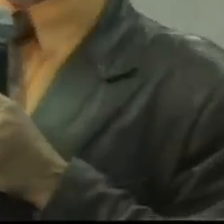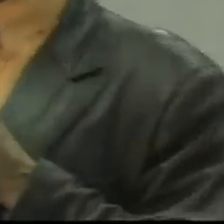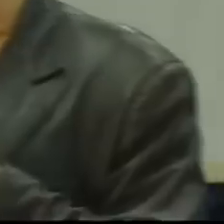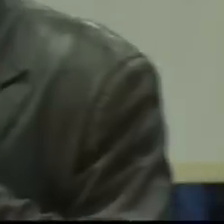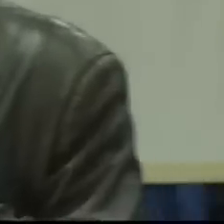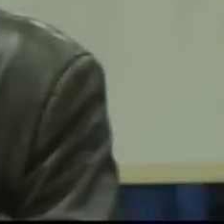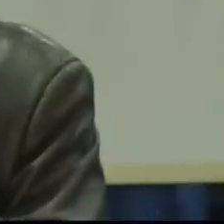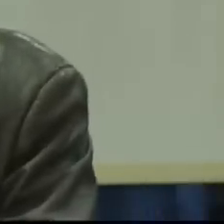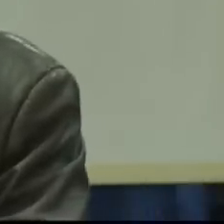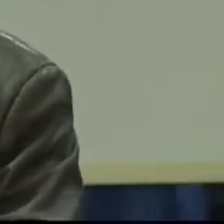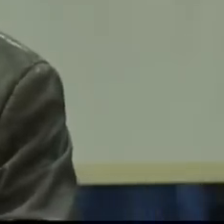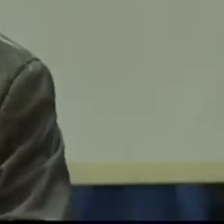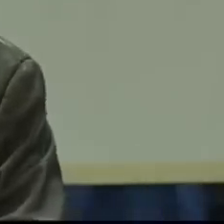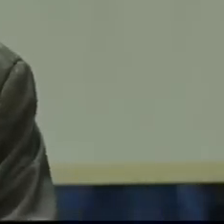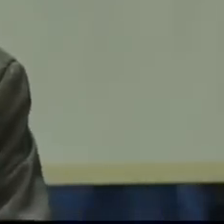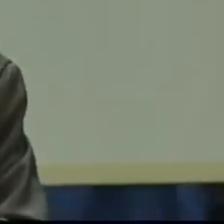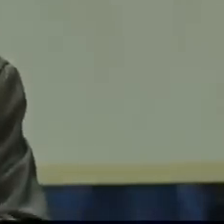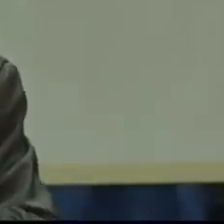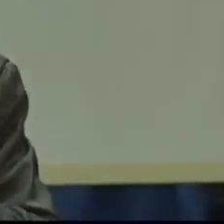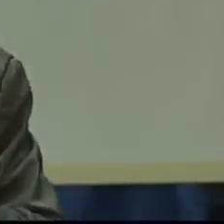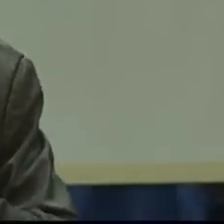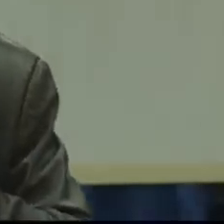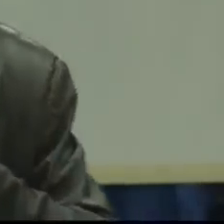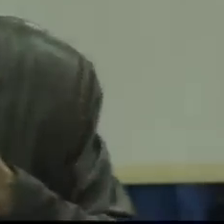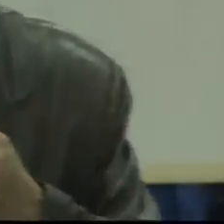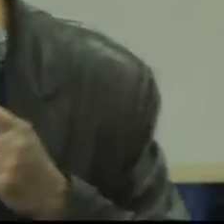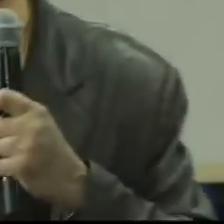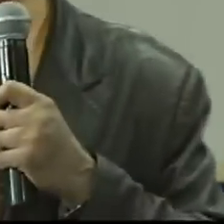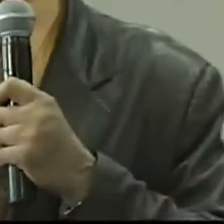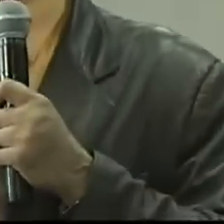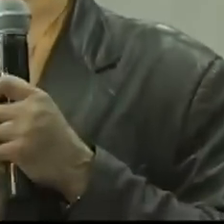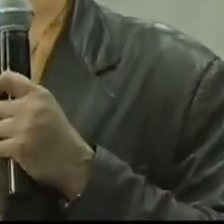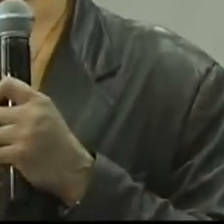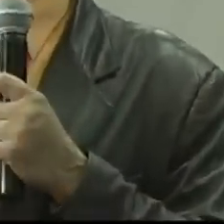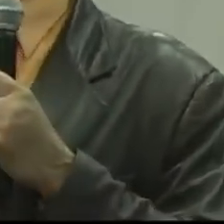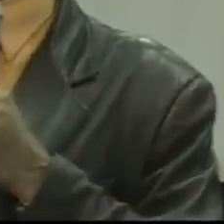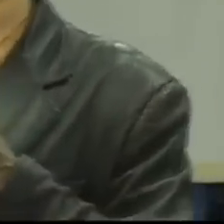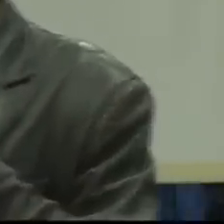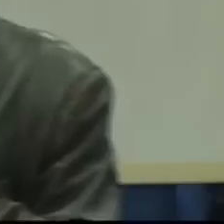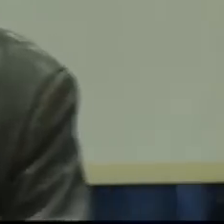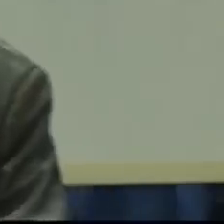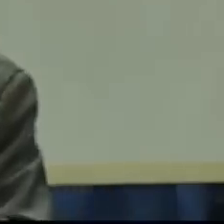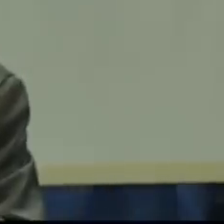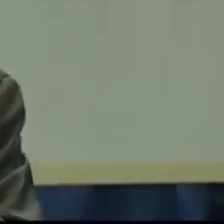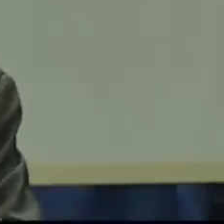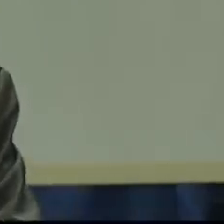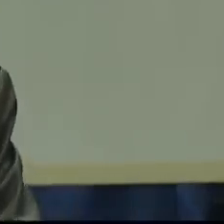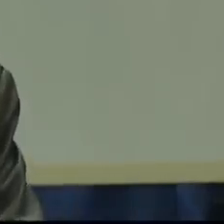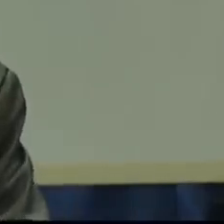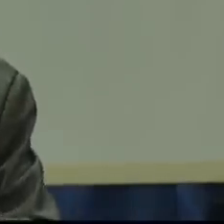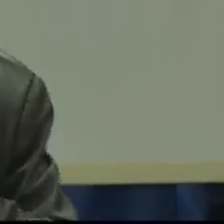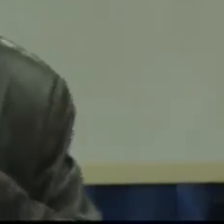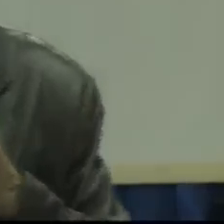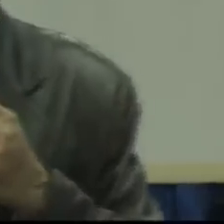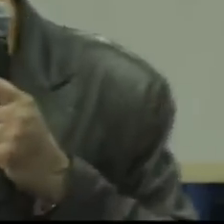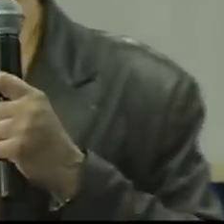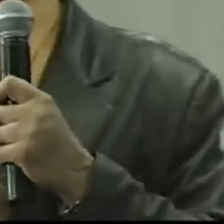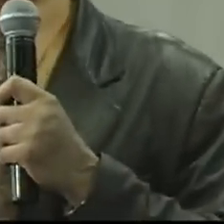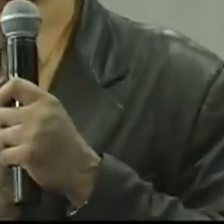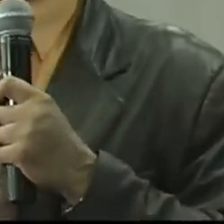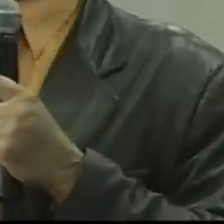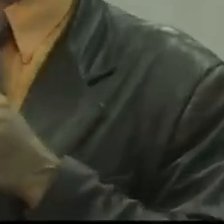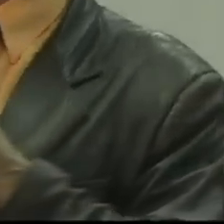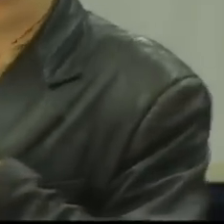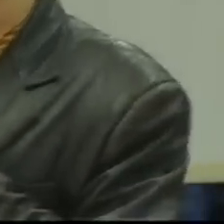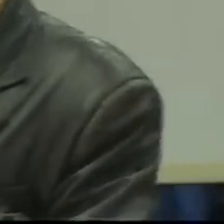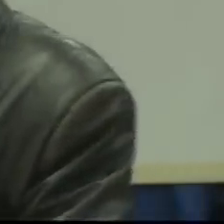сейчас, подними, Господь, дай Твоего присутствия прямо в сердце, Господь, и покажи, что Ты, Господь, не оставил и не покинул,